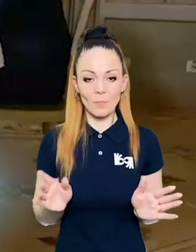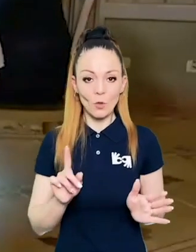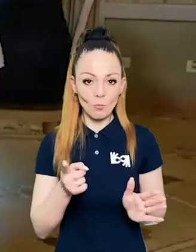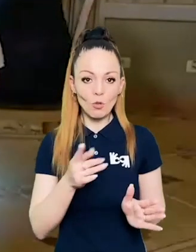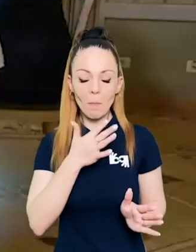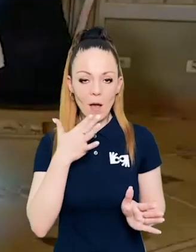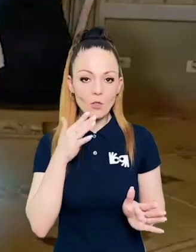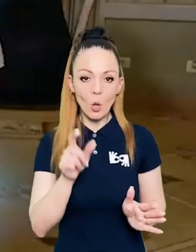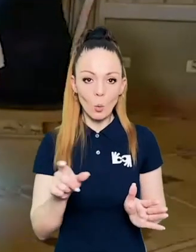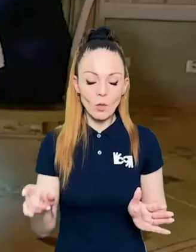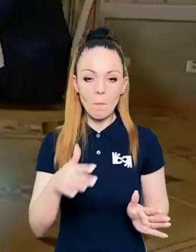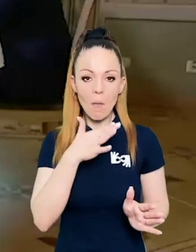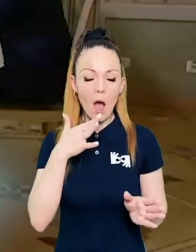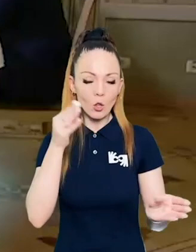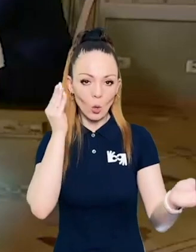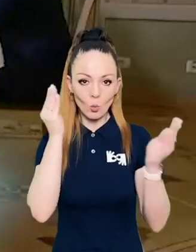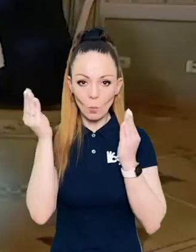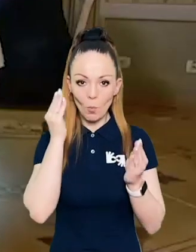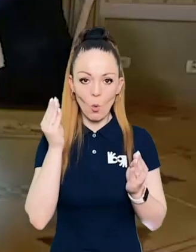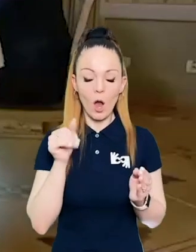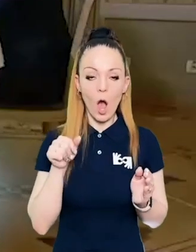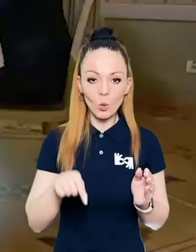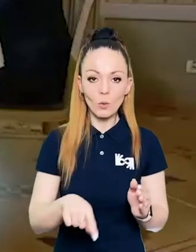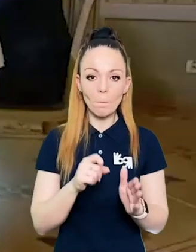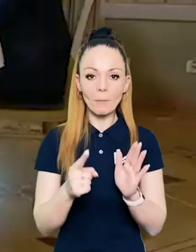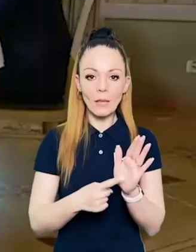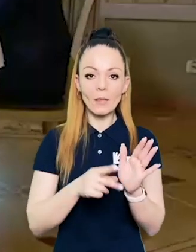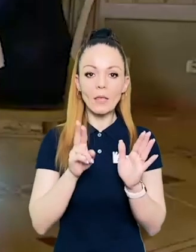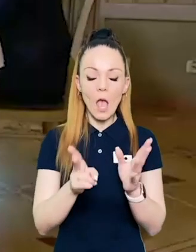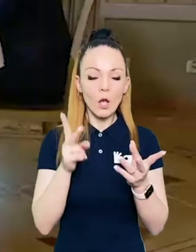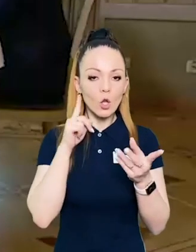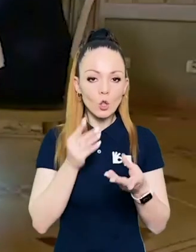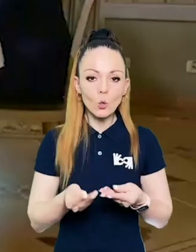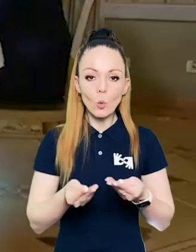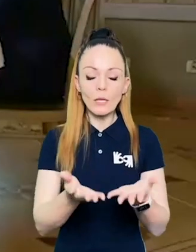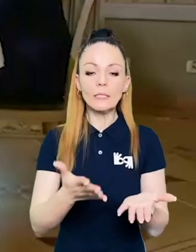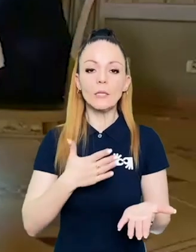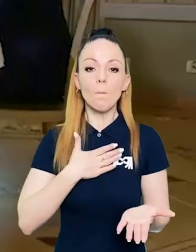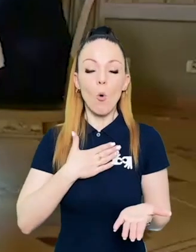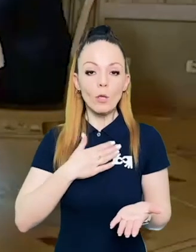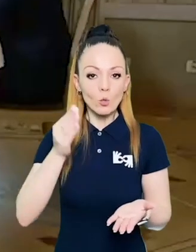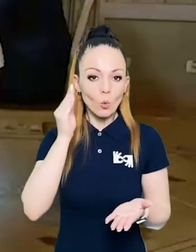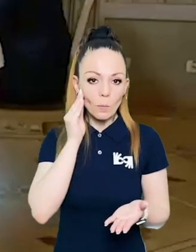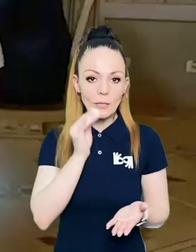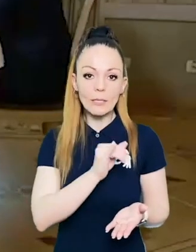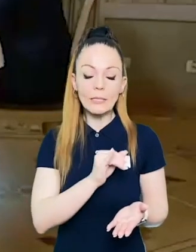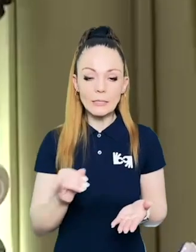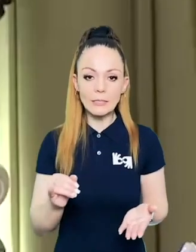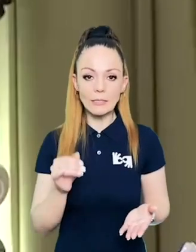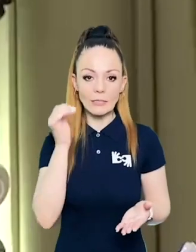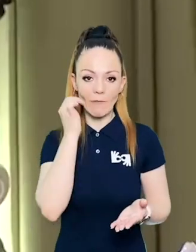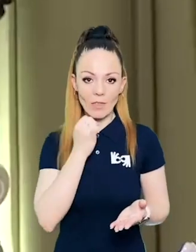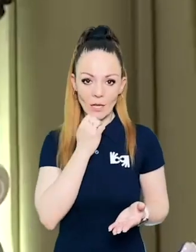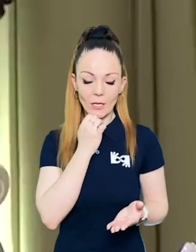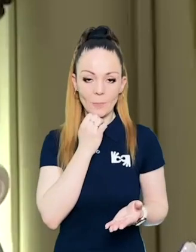що багато людей, багато думок. А тут питання, як донести мої думки